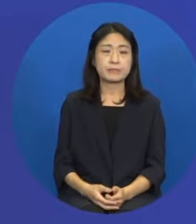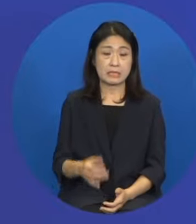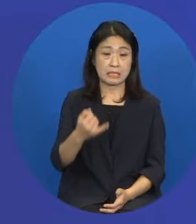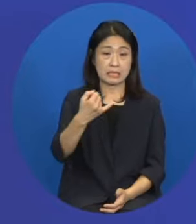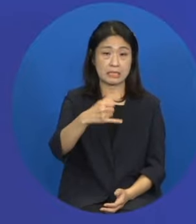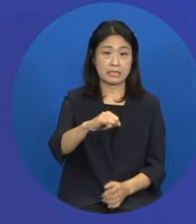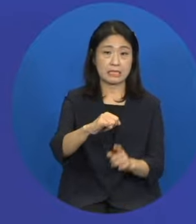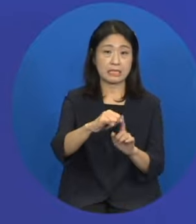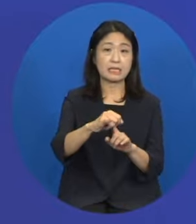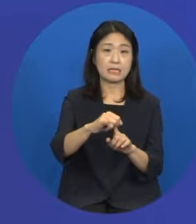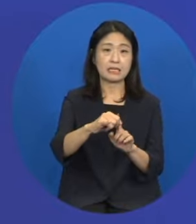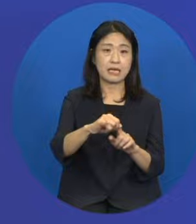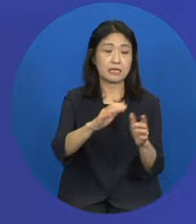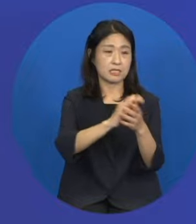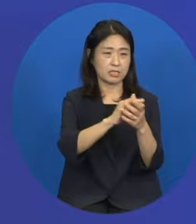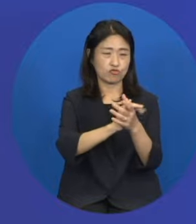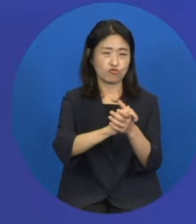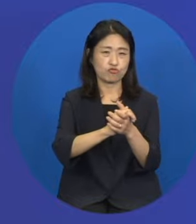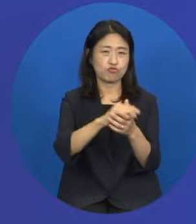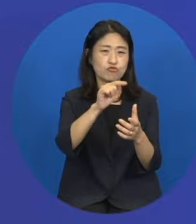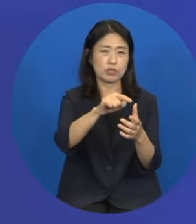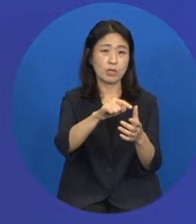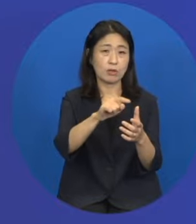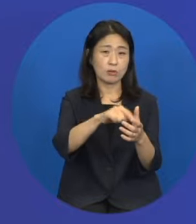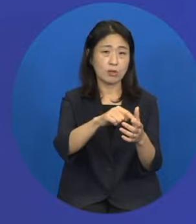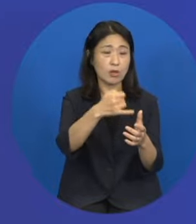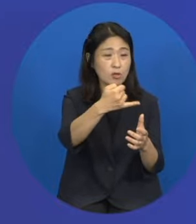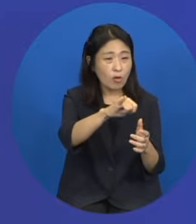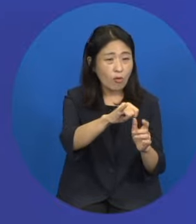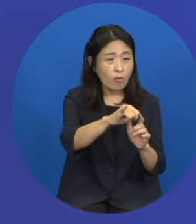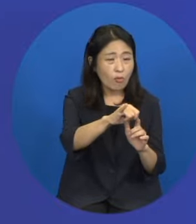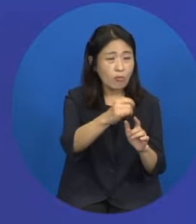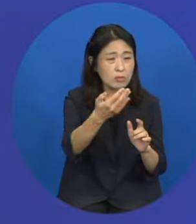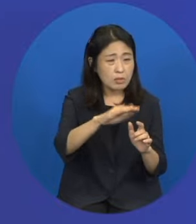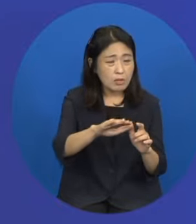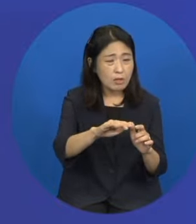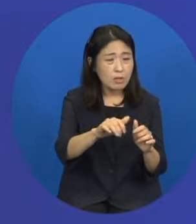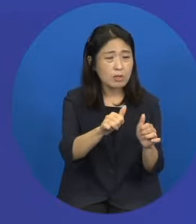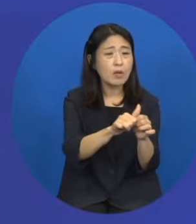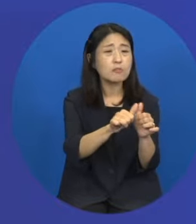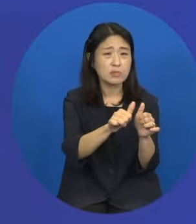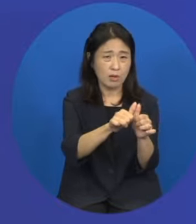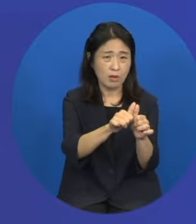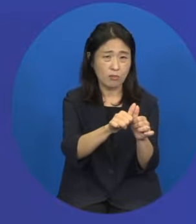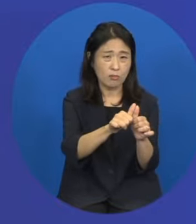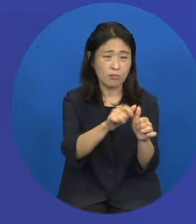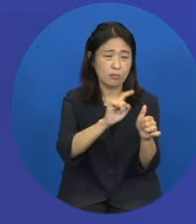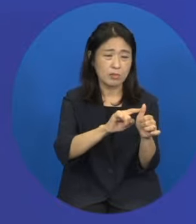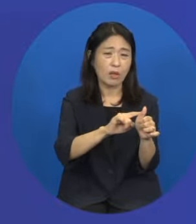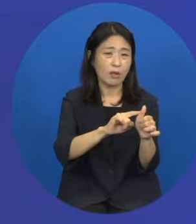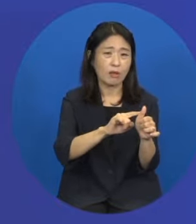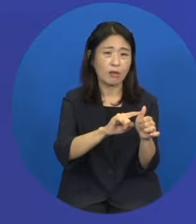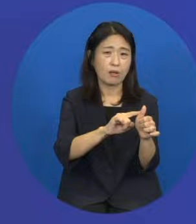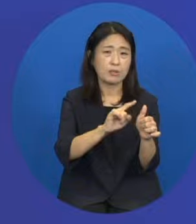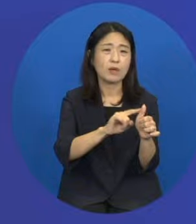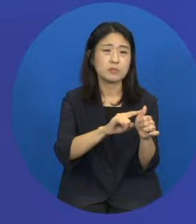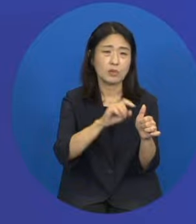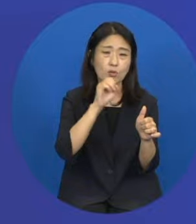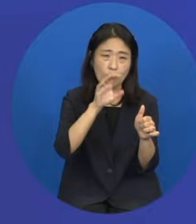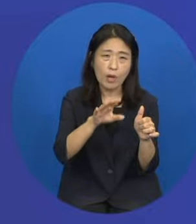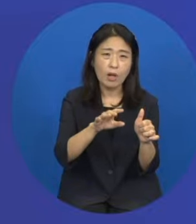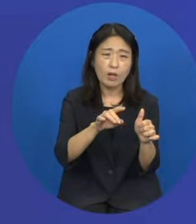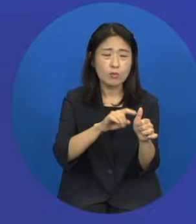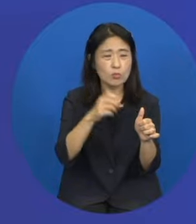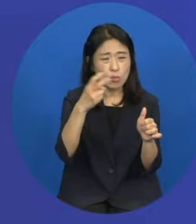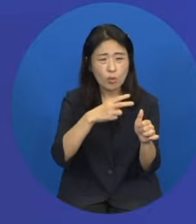자기 남자라고 나중에는 자기는 아무런 성도 없다고 젠더는 자꾸 바뀐다라고 하는 그거에